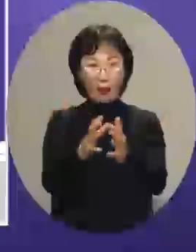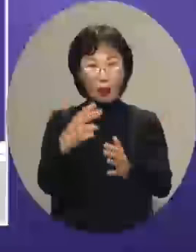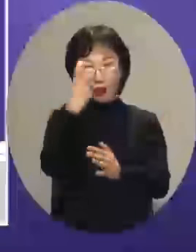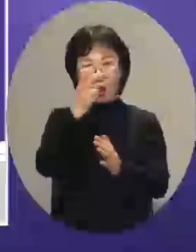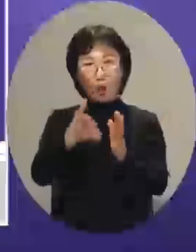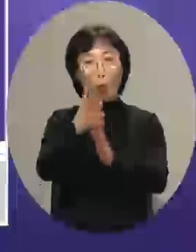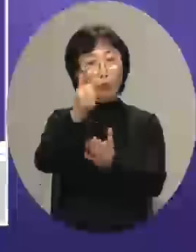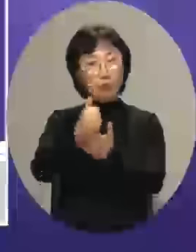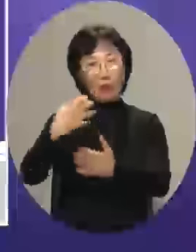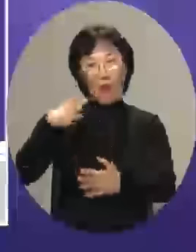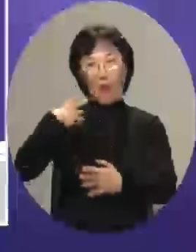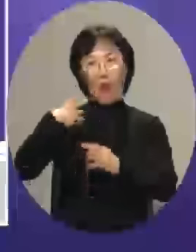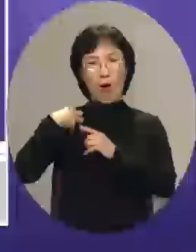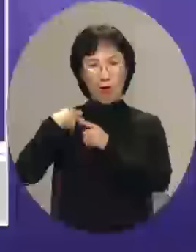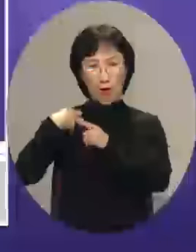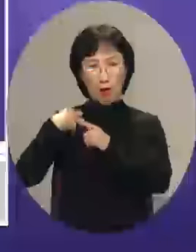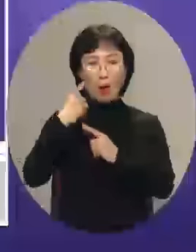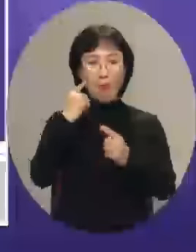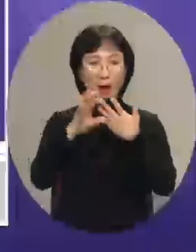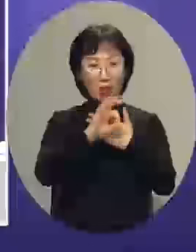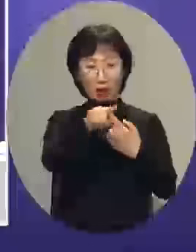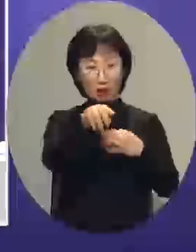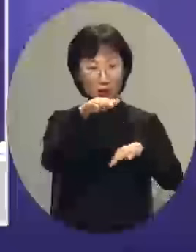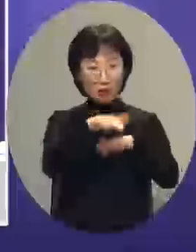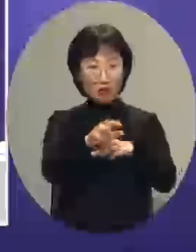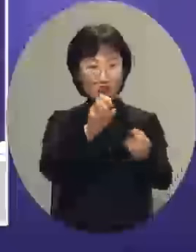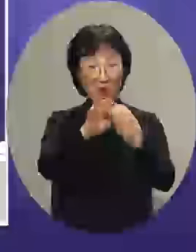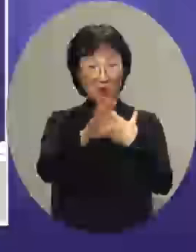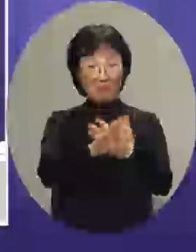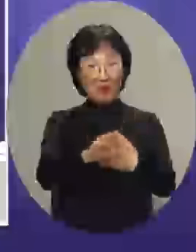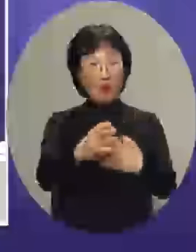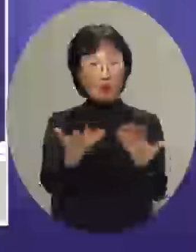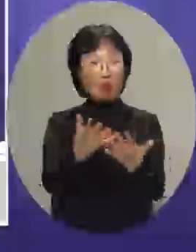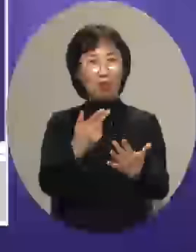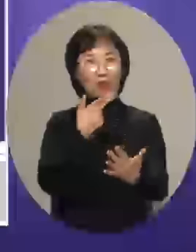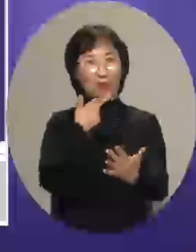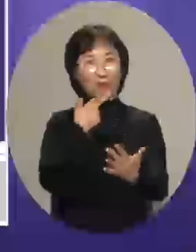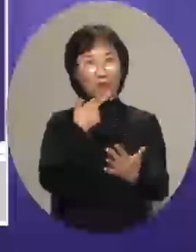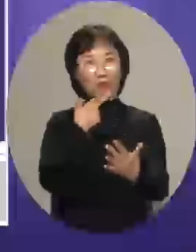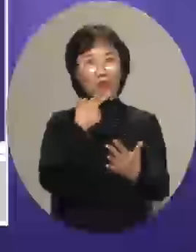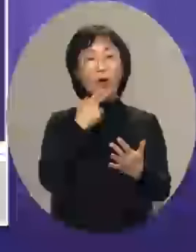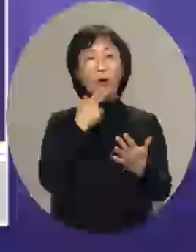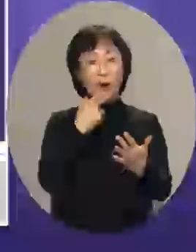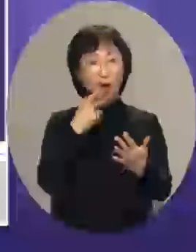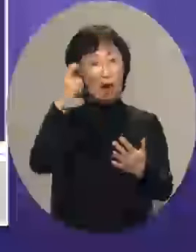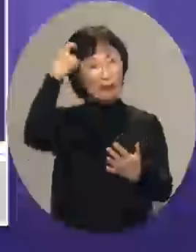합동수사본부장으로서의 역할이고 만약 그렇게 얘기하면 저는 직무유기로 들리거든요. 그래서